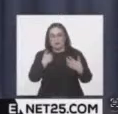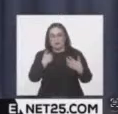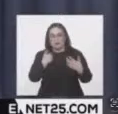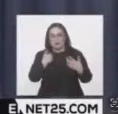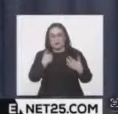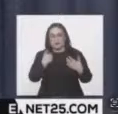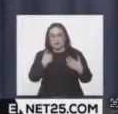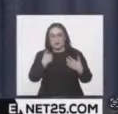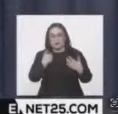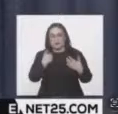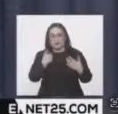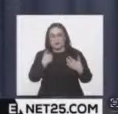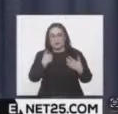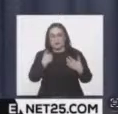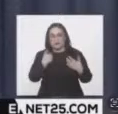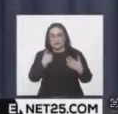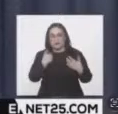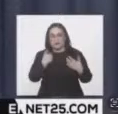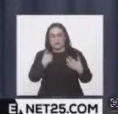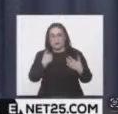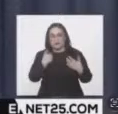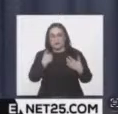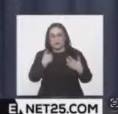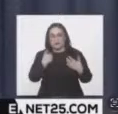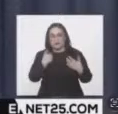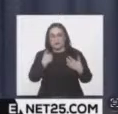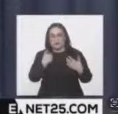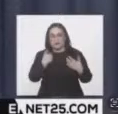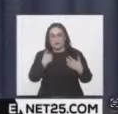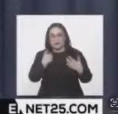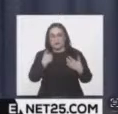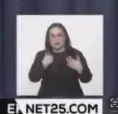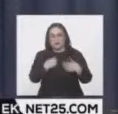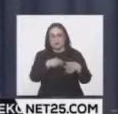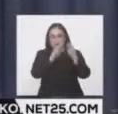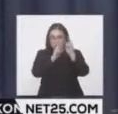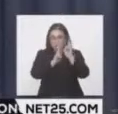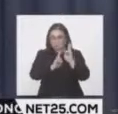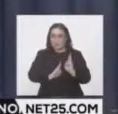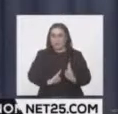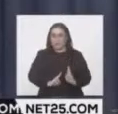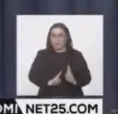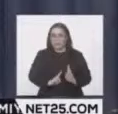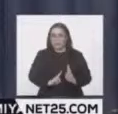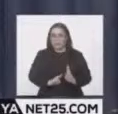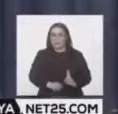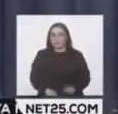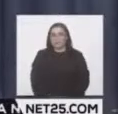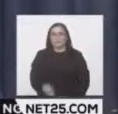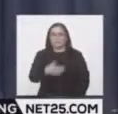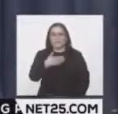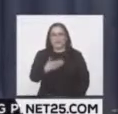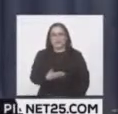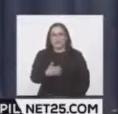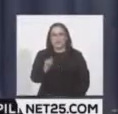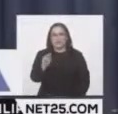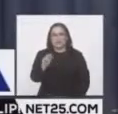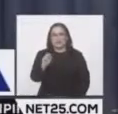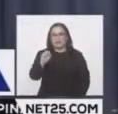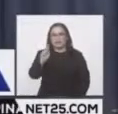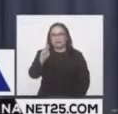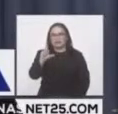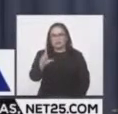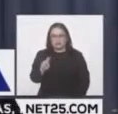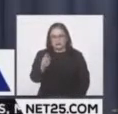magagawa diyan he needs to respect that matapos amining nainsulto sa pag-walkout ni